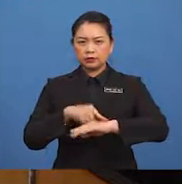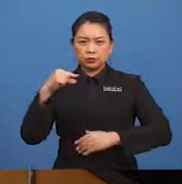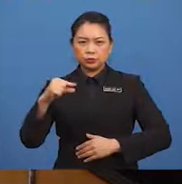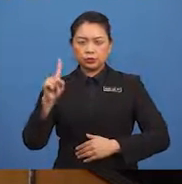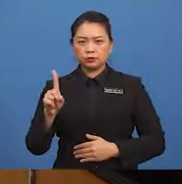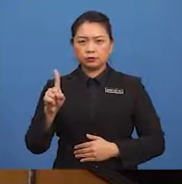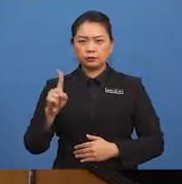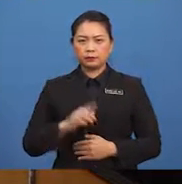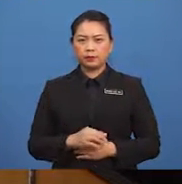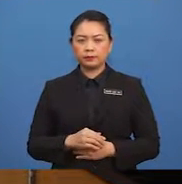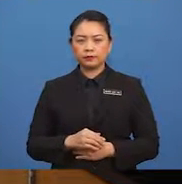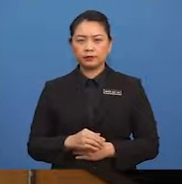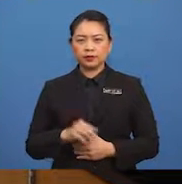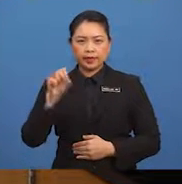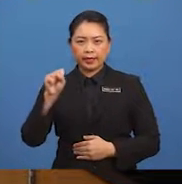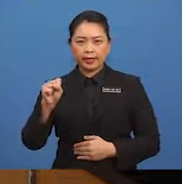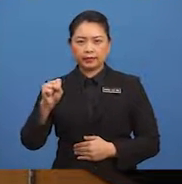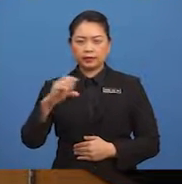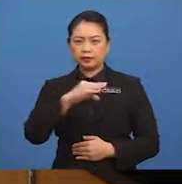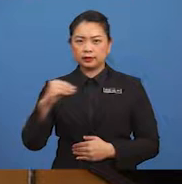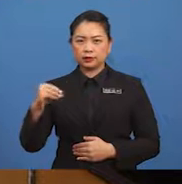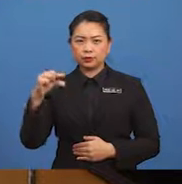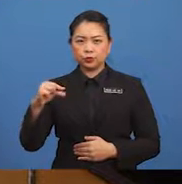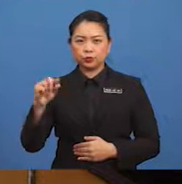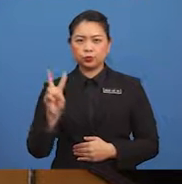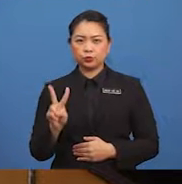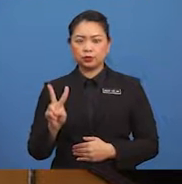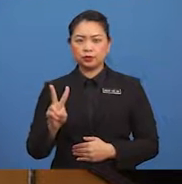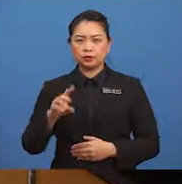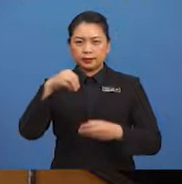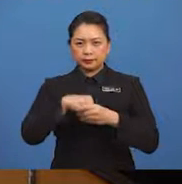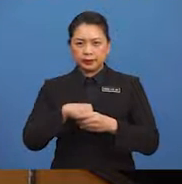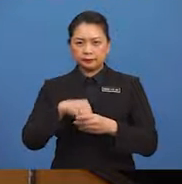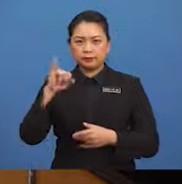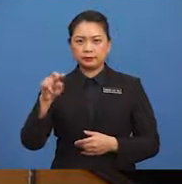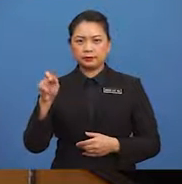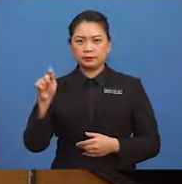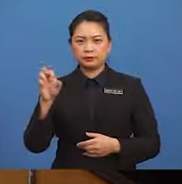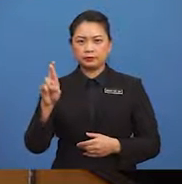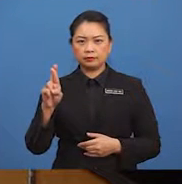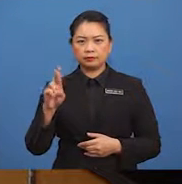G1, fasa S dan fasa G2 dalam interfasa.